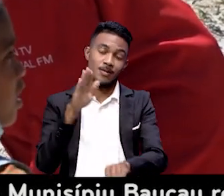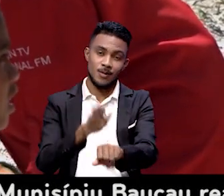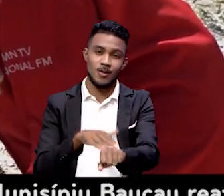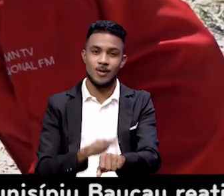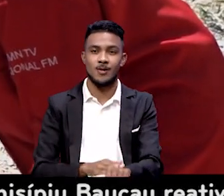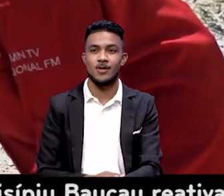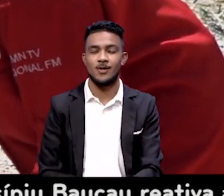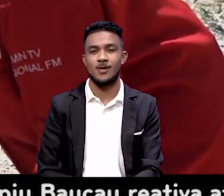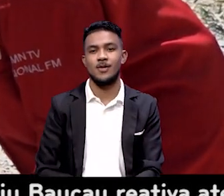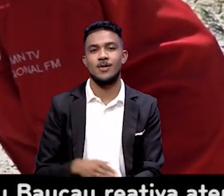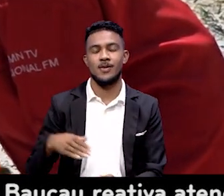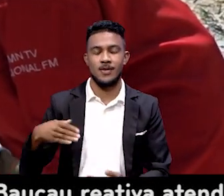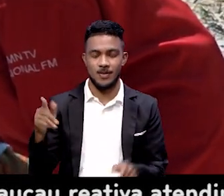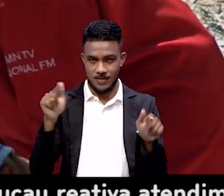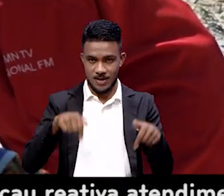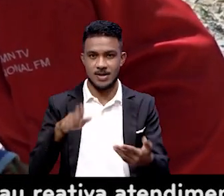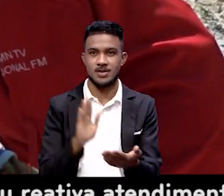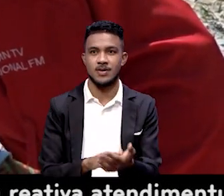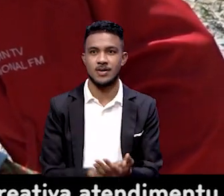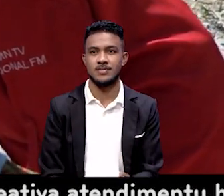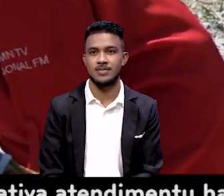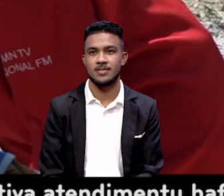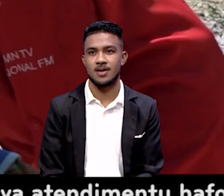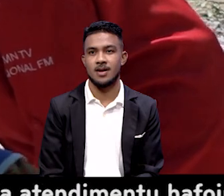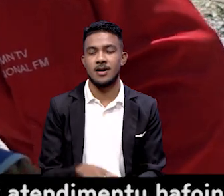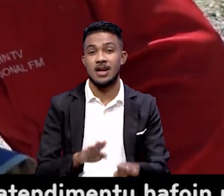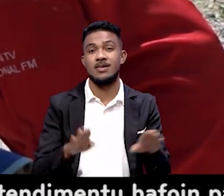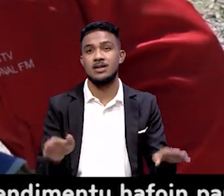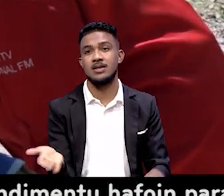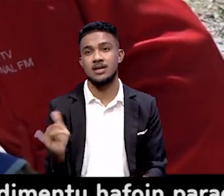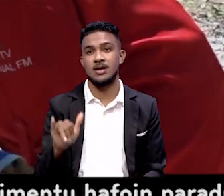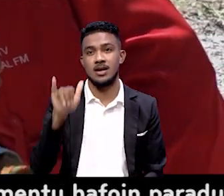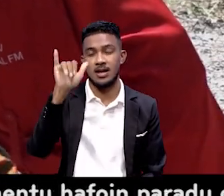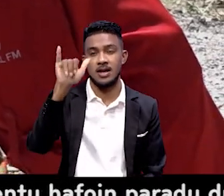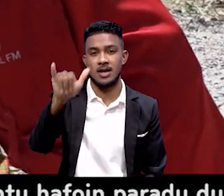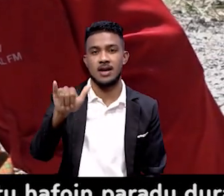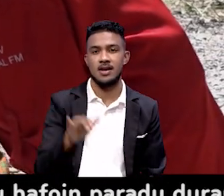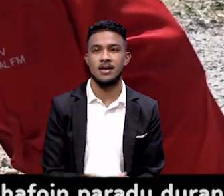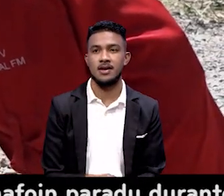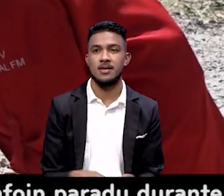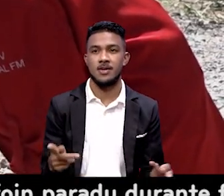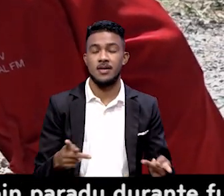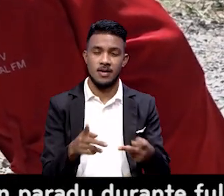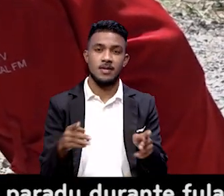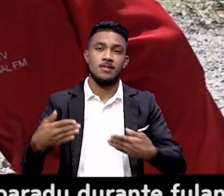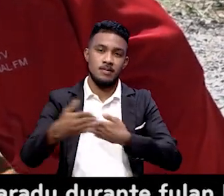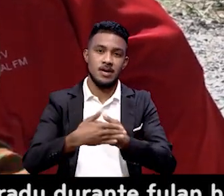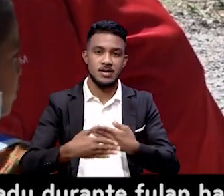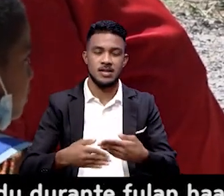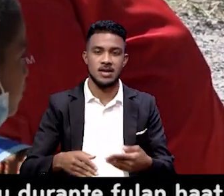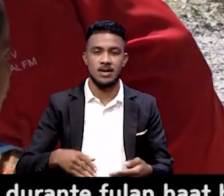Oh, alin sih Helen be? Alin sih Helen be? Helen be? Oh Helen besi kutu Angelino ka?